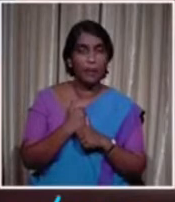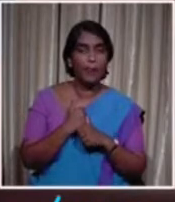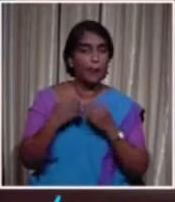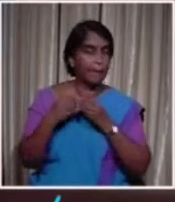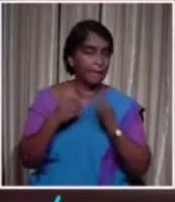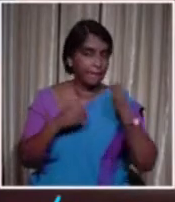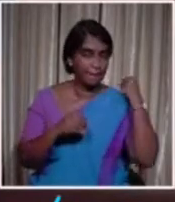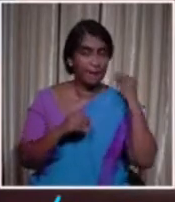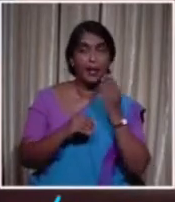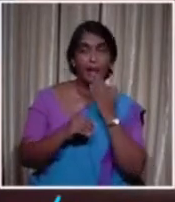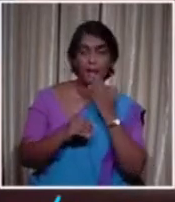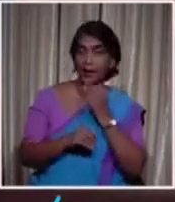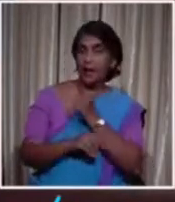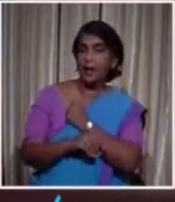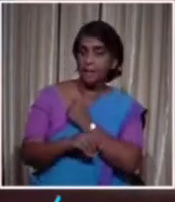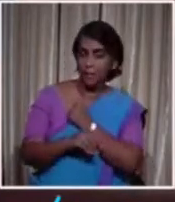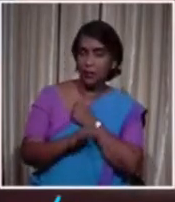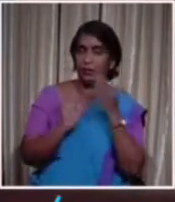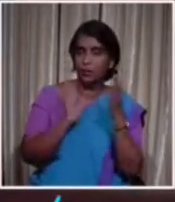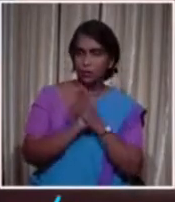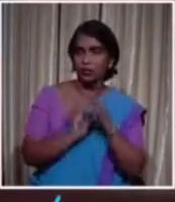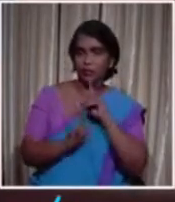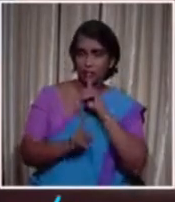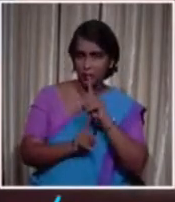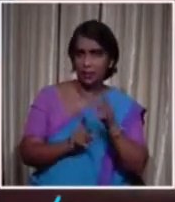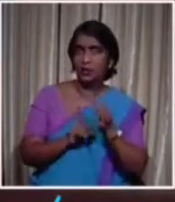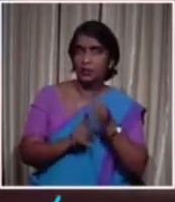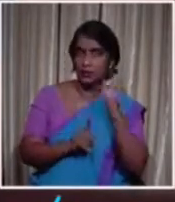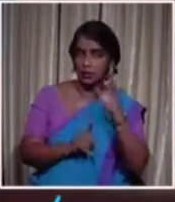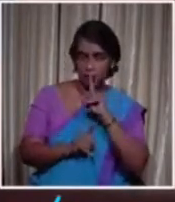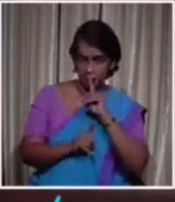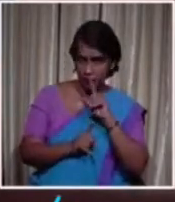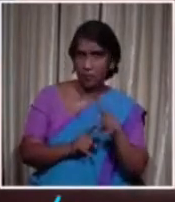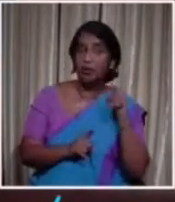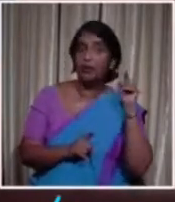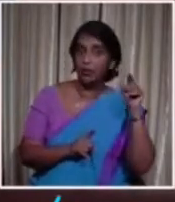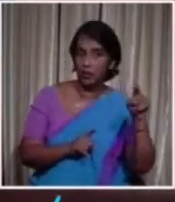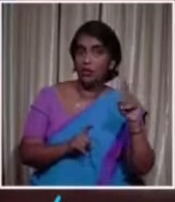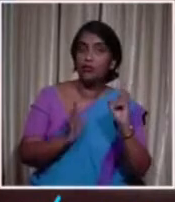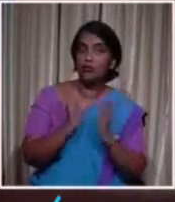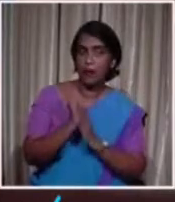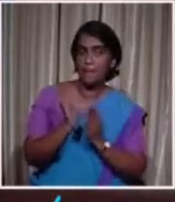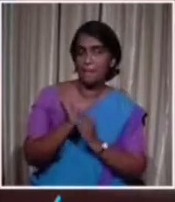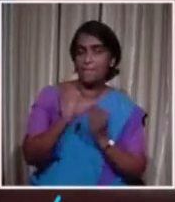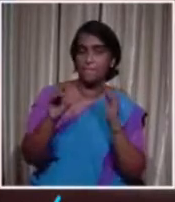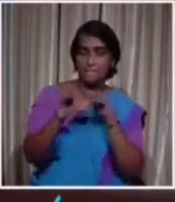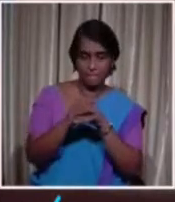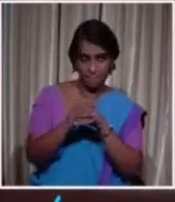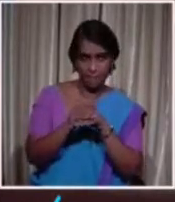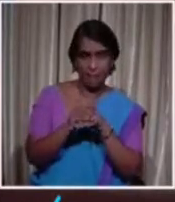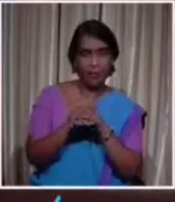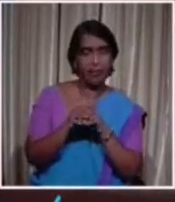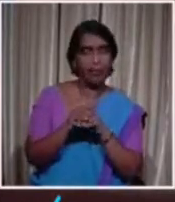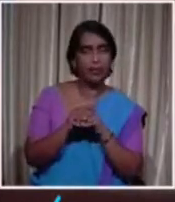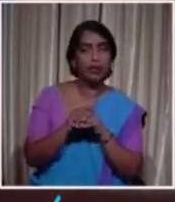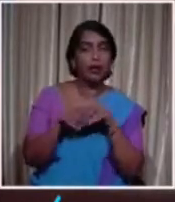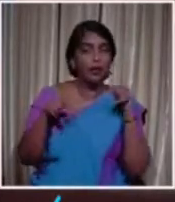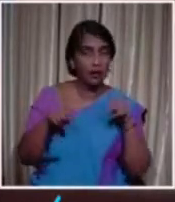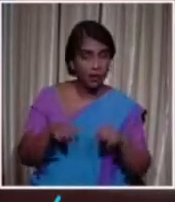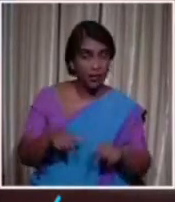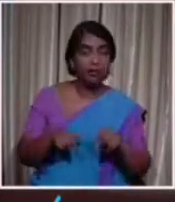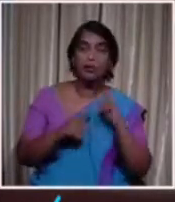मैतकदी अमेरिका ताना पत्म मम दीनो गरु जनापत्मा कमिटी सामाजिक अद मे